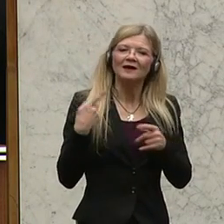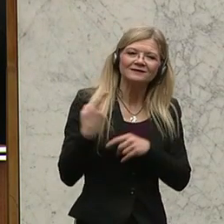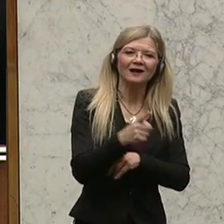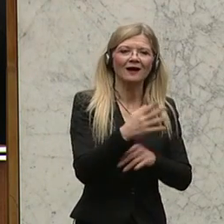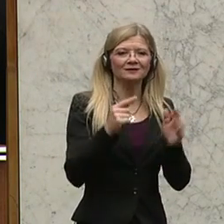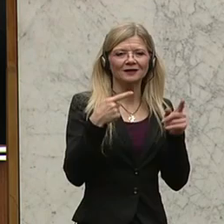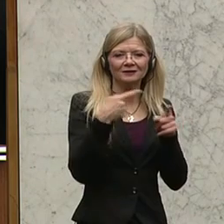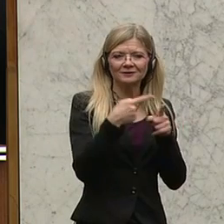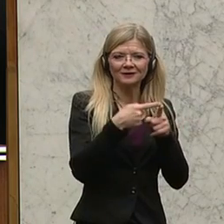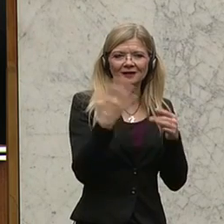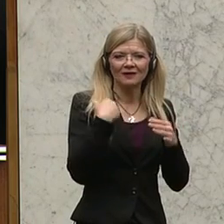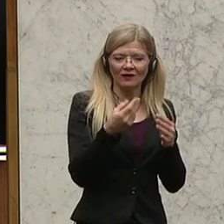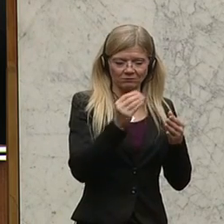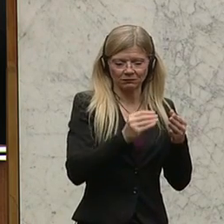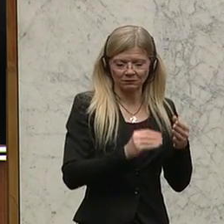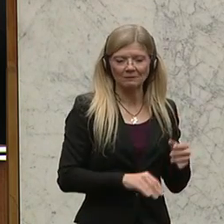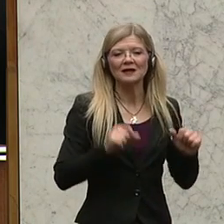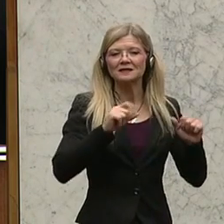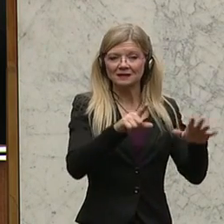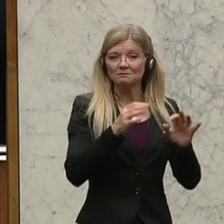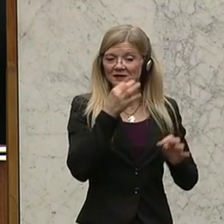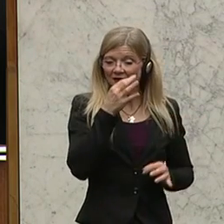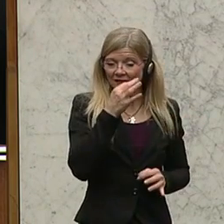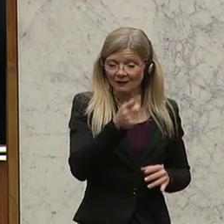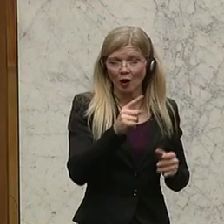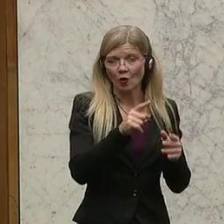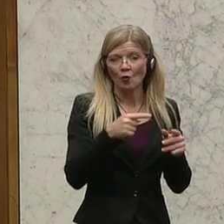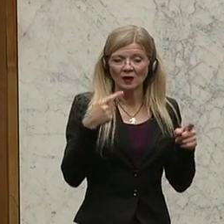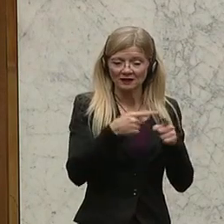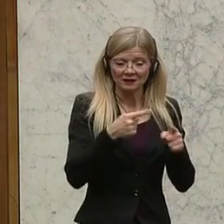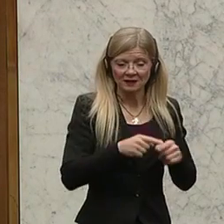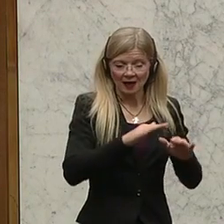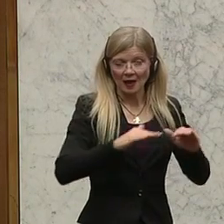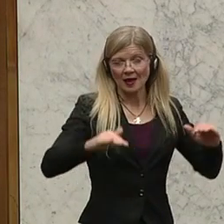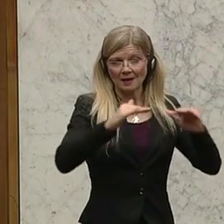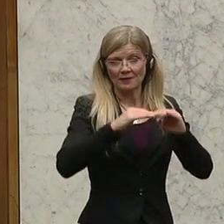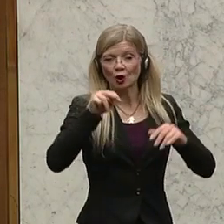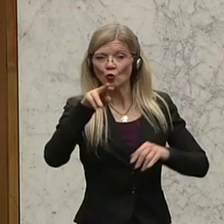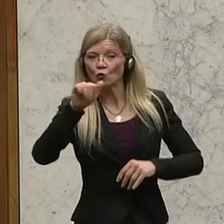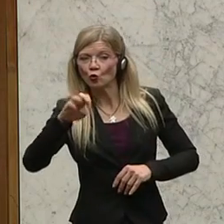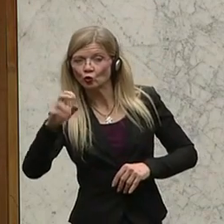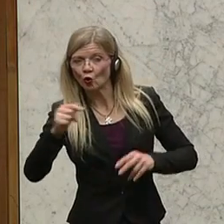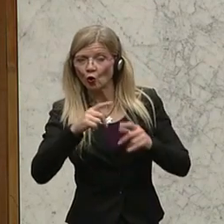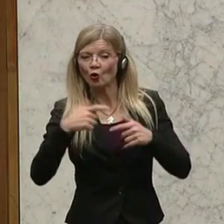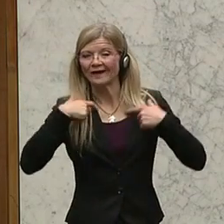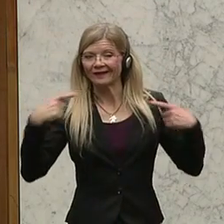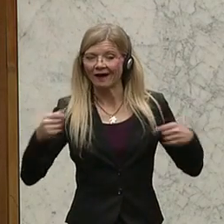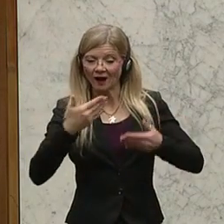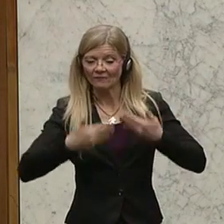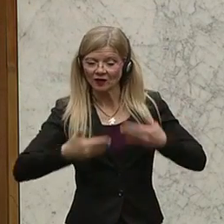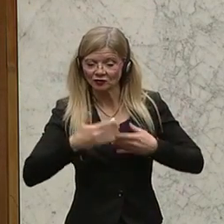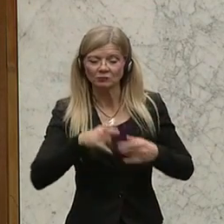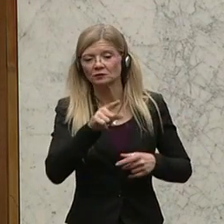worden sind, 17 sehr konkrete Ziele auf Ebene der UNO-Generalversammlung, das ist eine ökosoziale Agenda, das ist